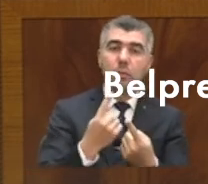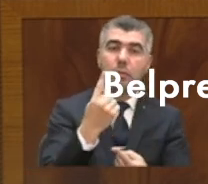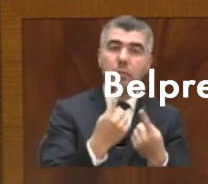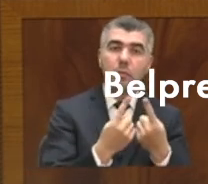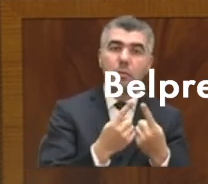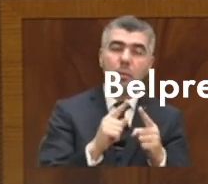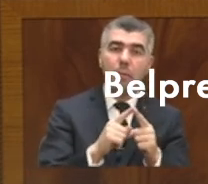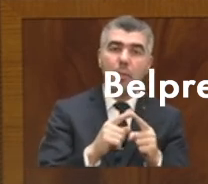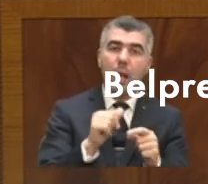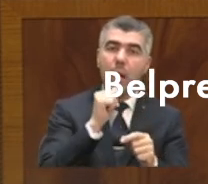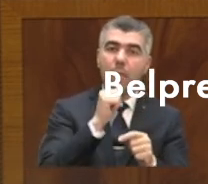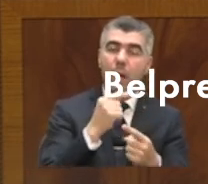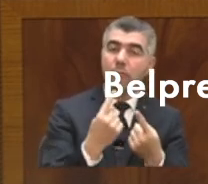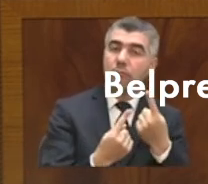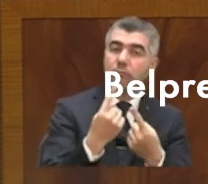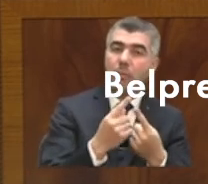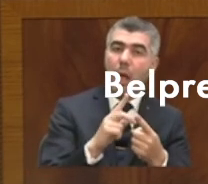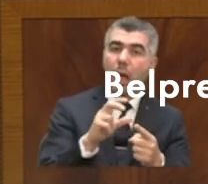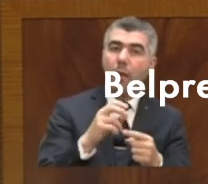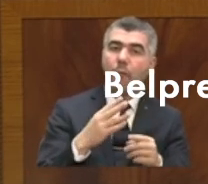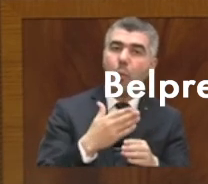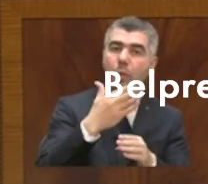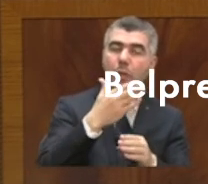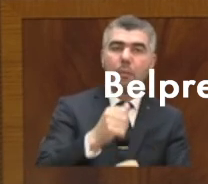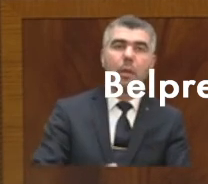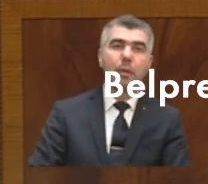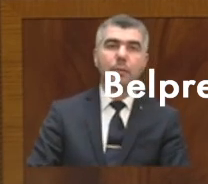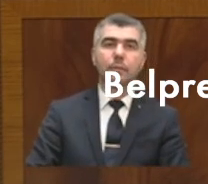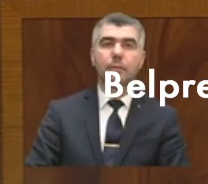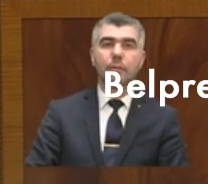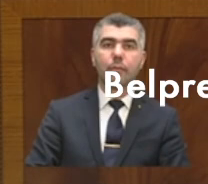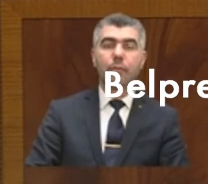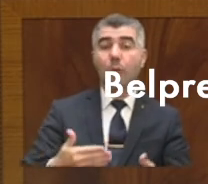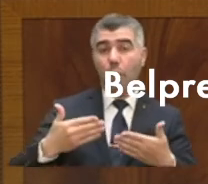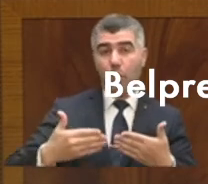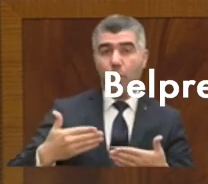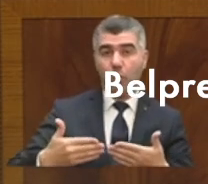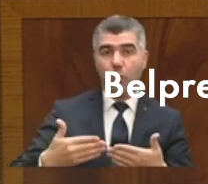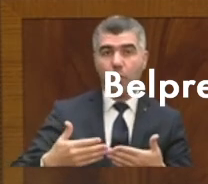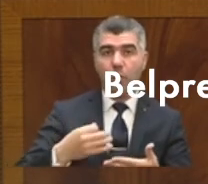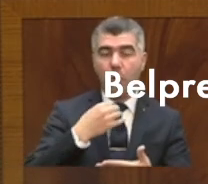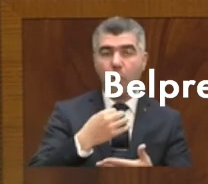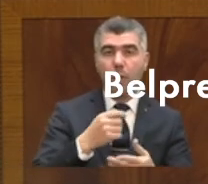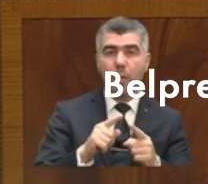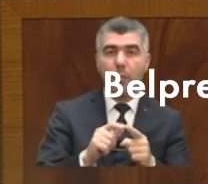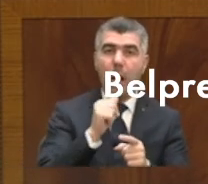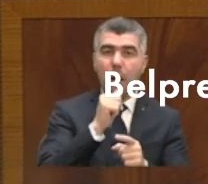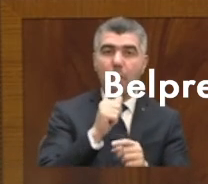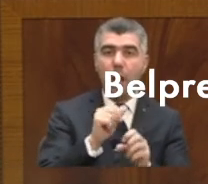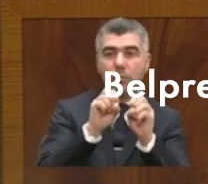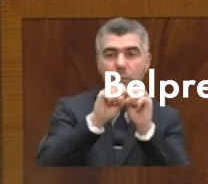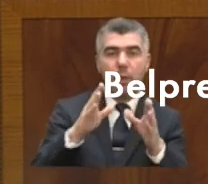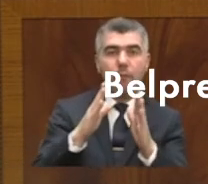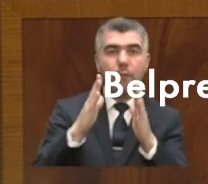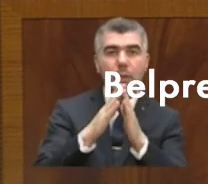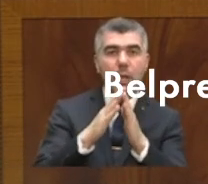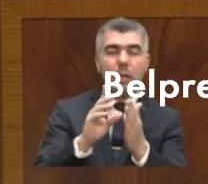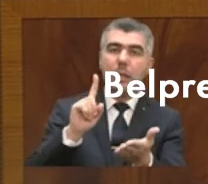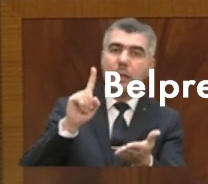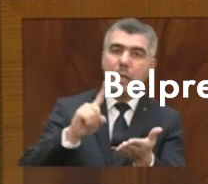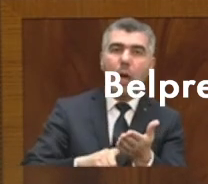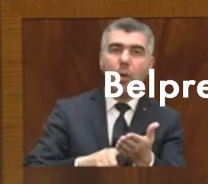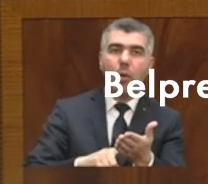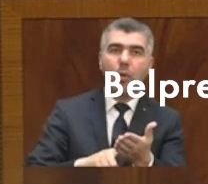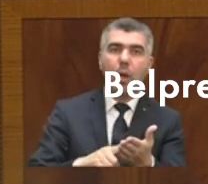ديال الماء اللي غيكون في المستقبل. وبالتالي اليوم إذا بغينا نضمنوا الماء الشرب بالنسبة للساكنة، من الضروري